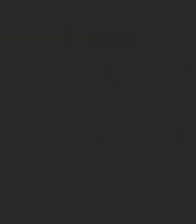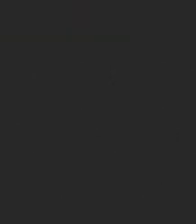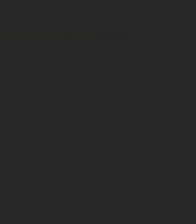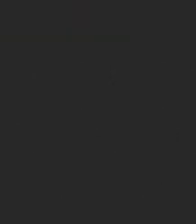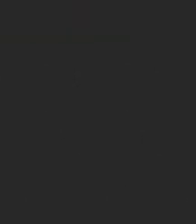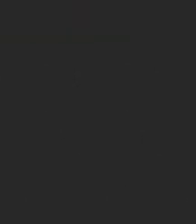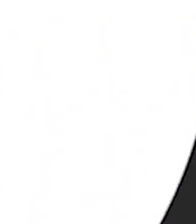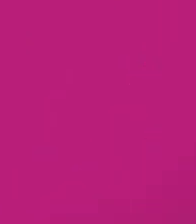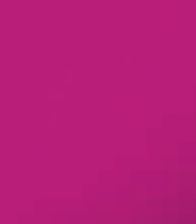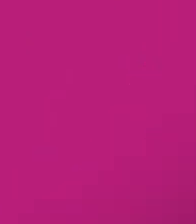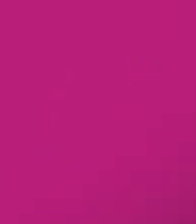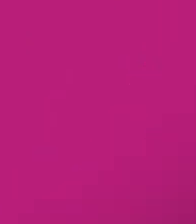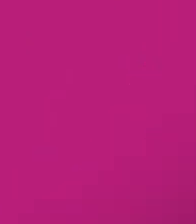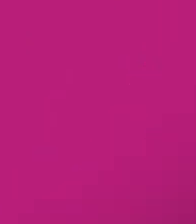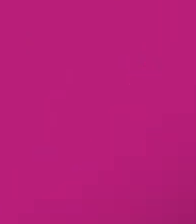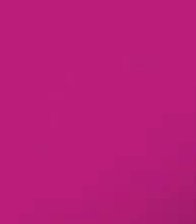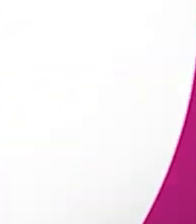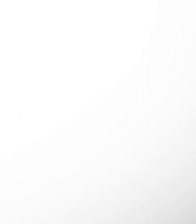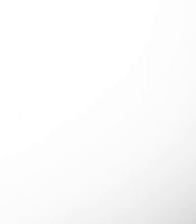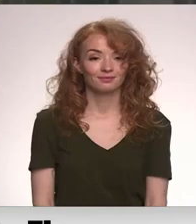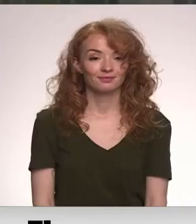Re, viss ēters ir te!